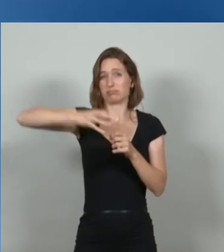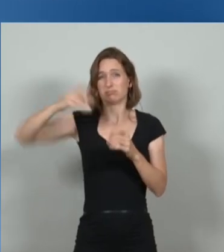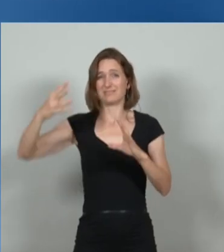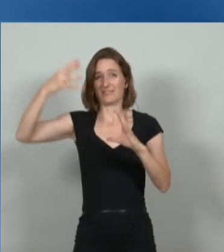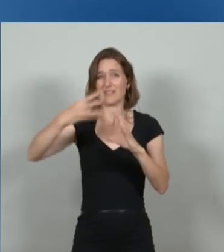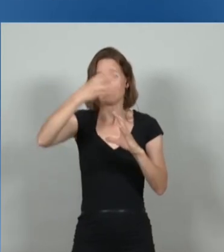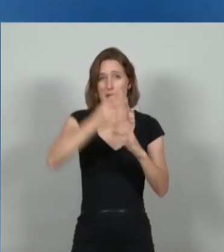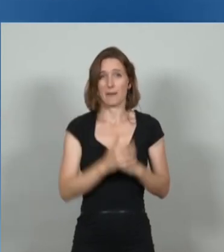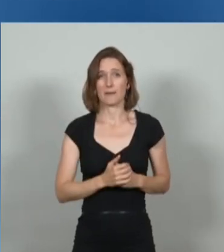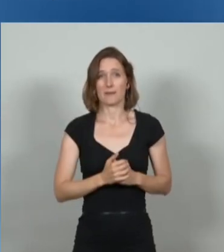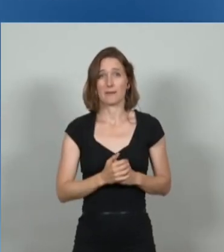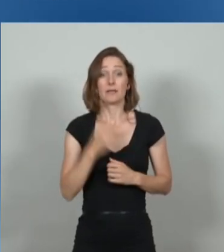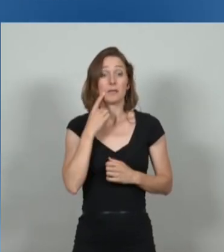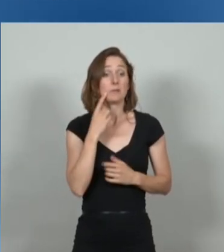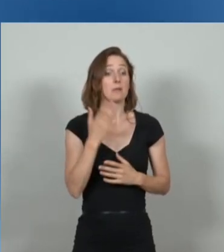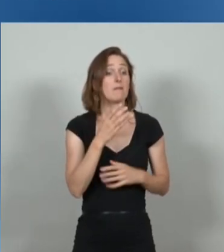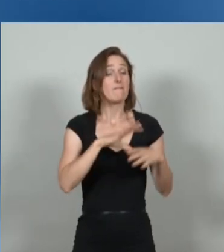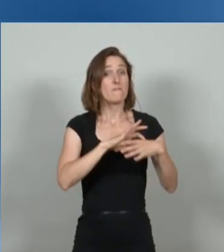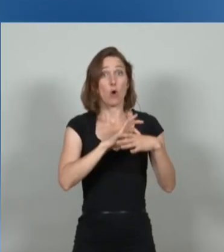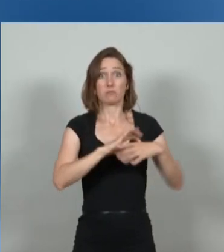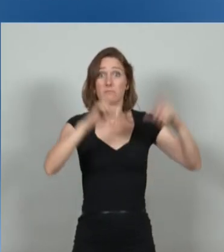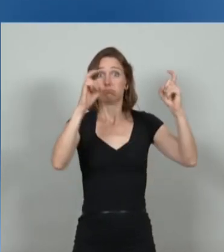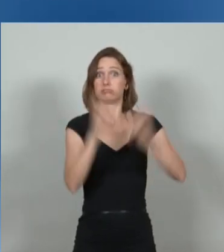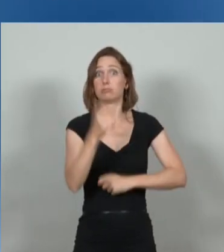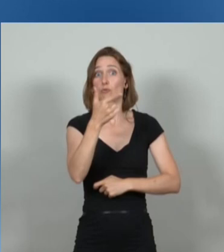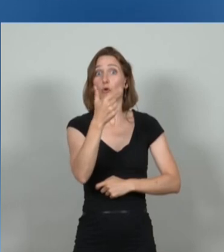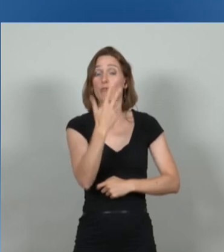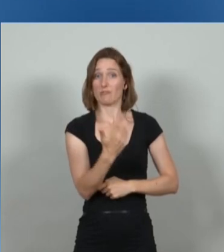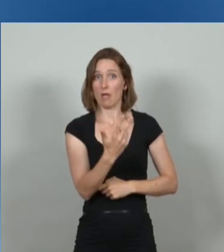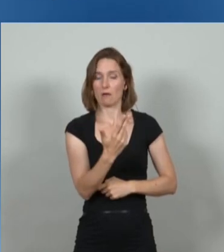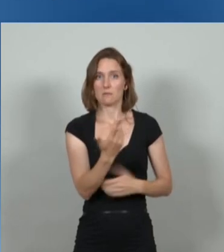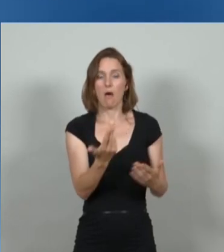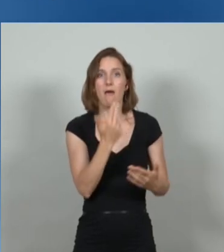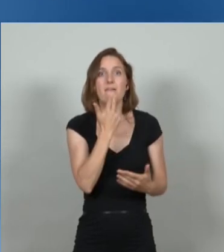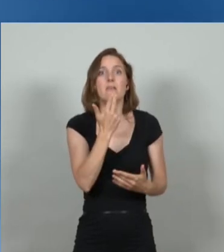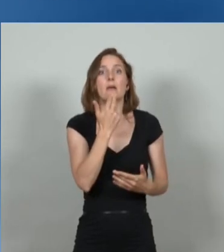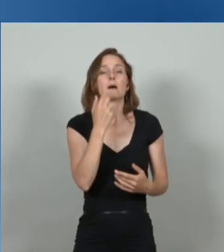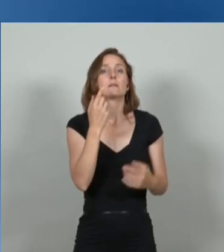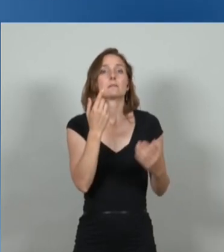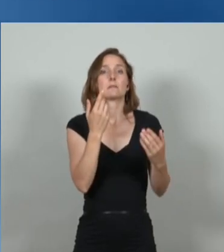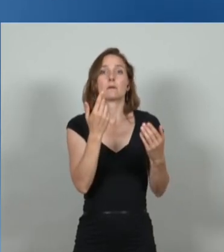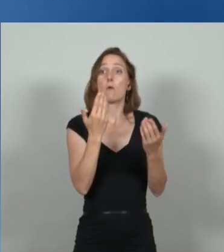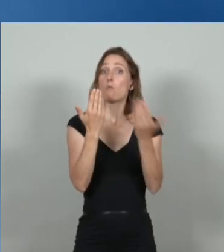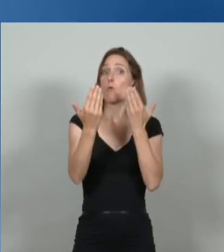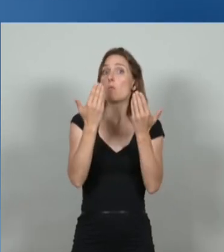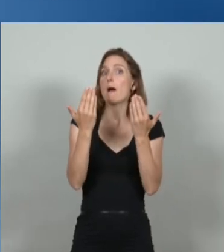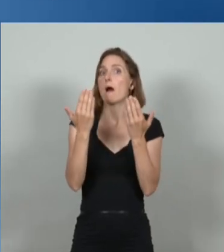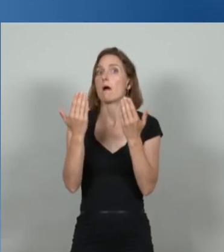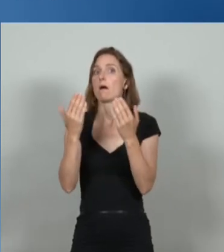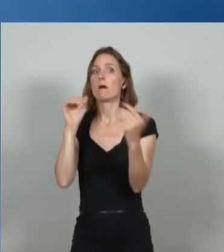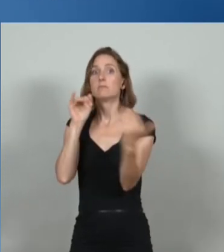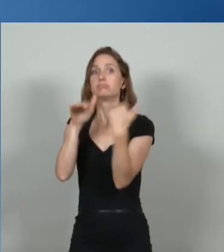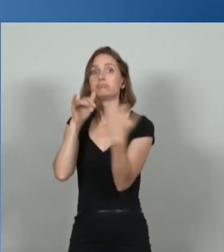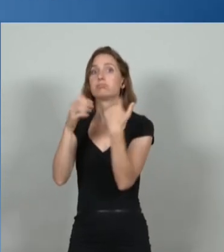le fait de réduire de deux tiers sa consommation de viande serait donc aussi efficace que de diviser par deux l'ensemble du trafic